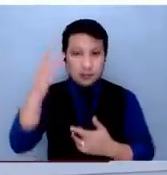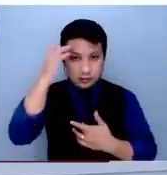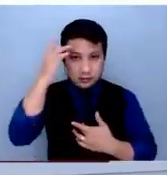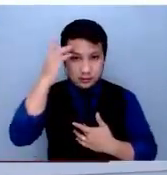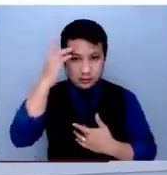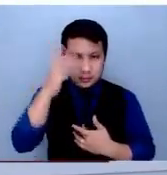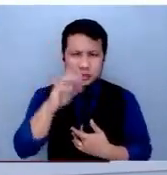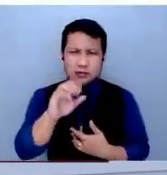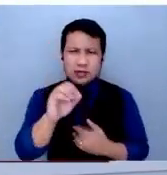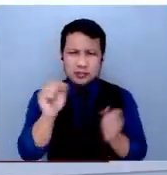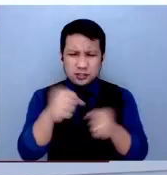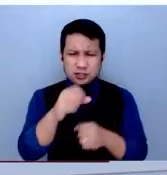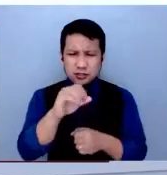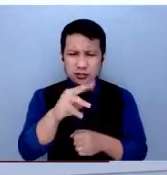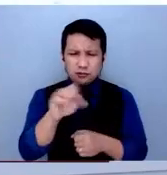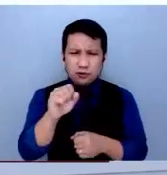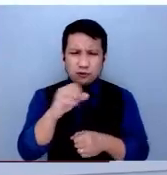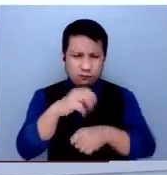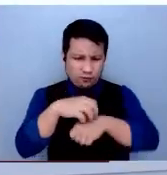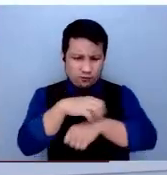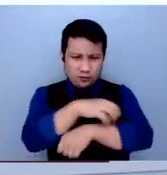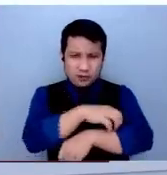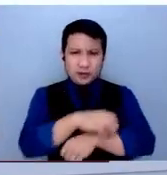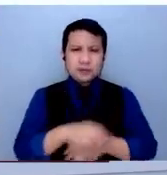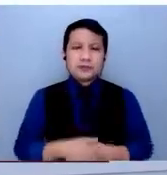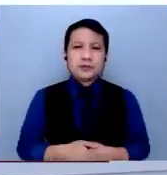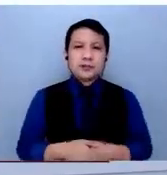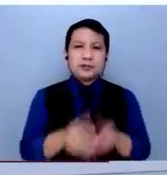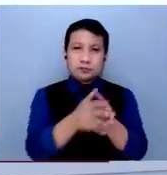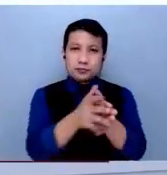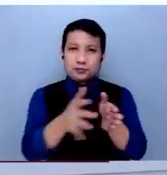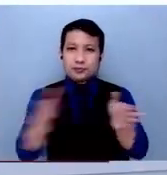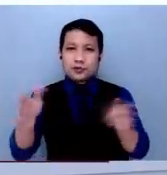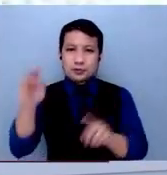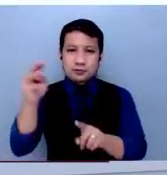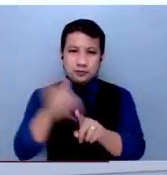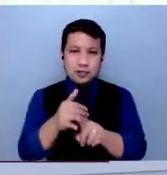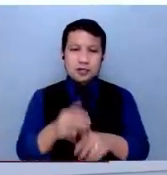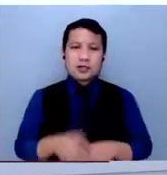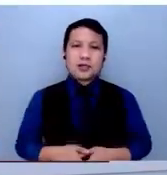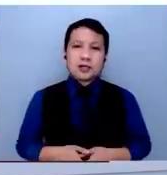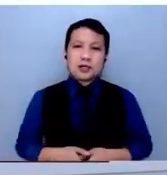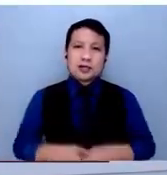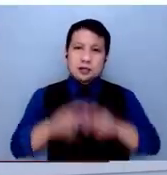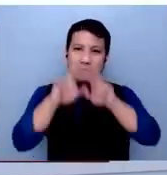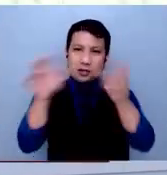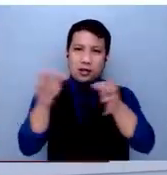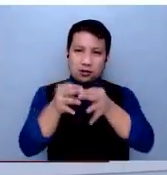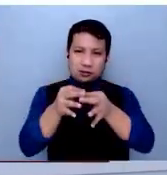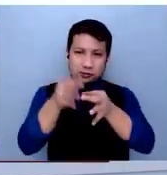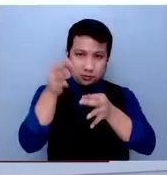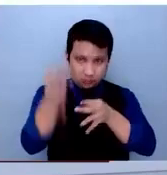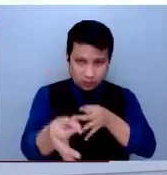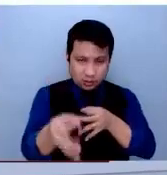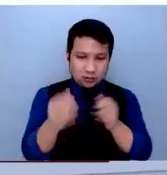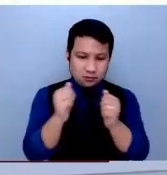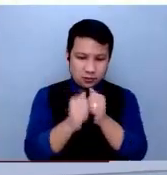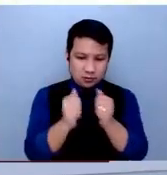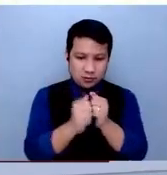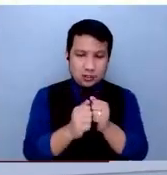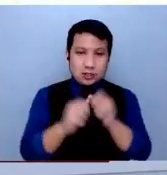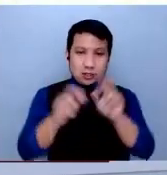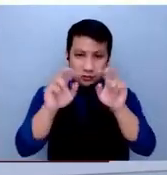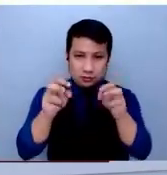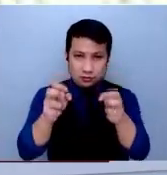smallpox. Fast forward tayo nito lang Mayo ng taong ito, pinalawak po ng Merriam-Webster ang kahulugan ng